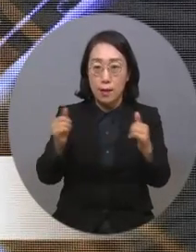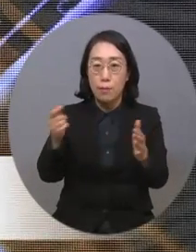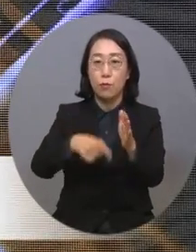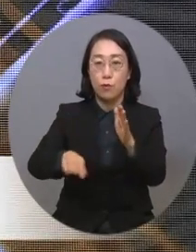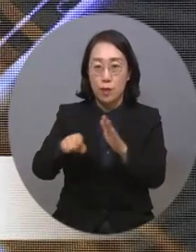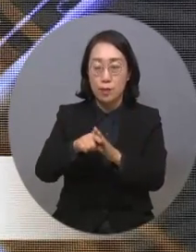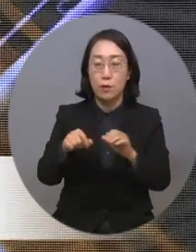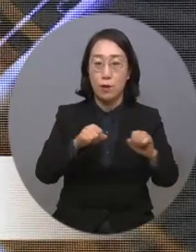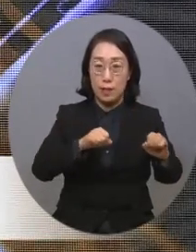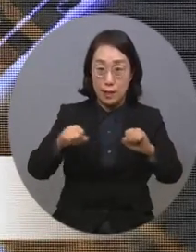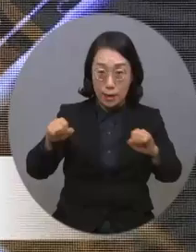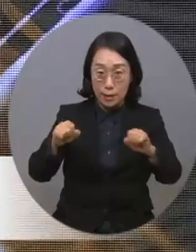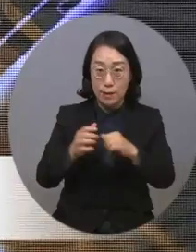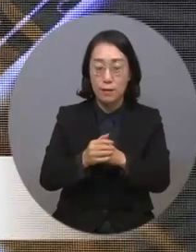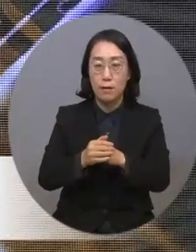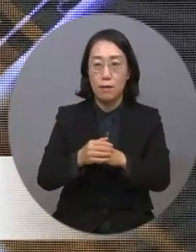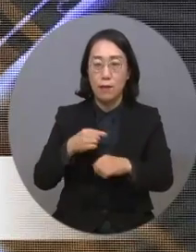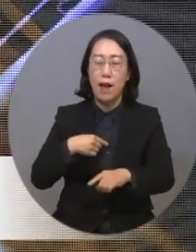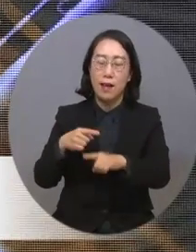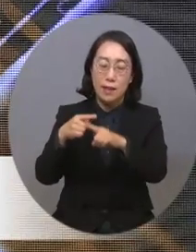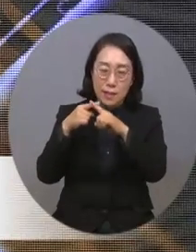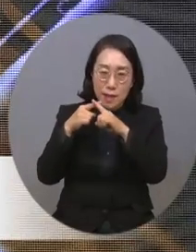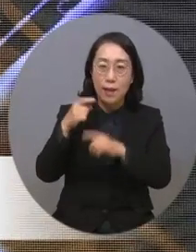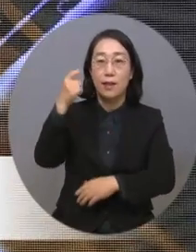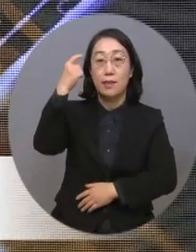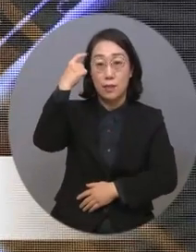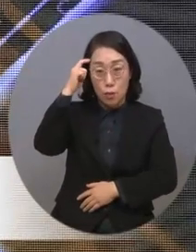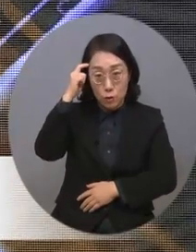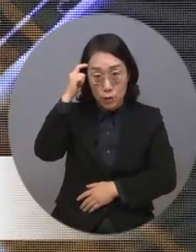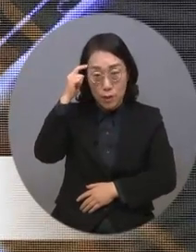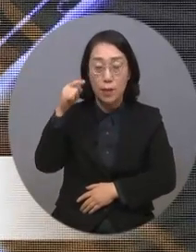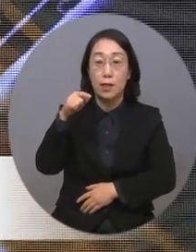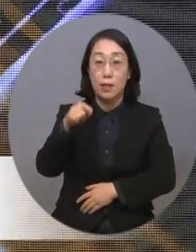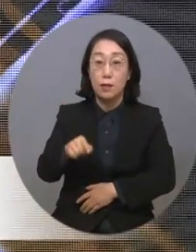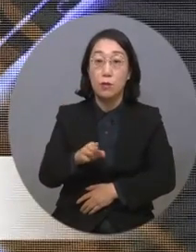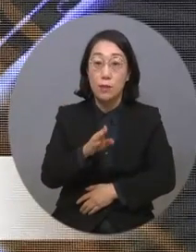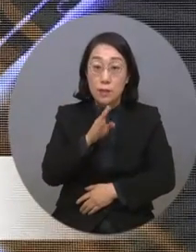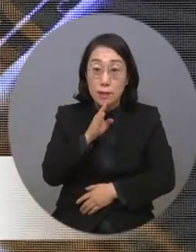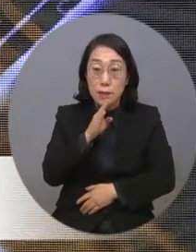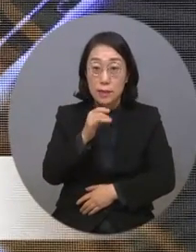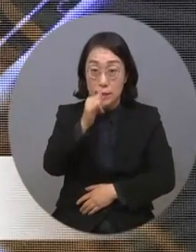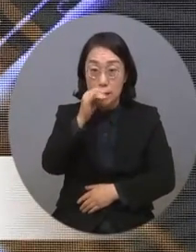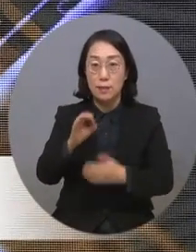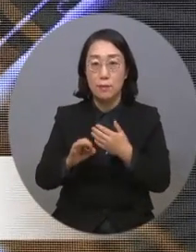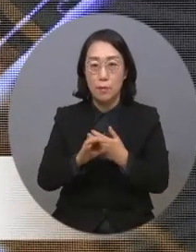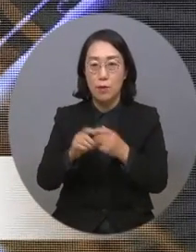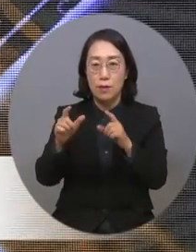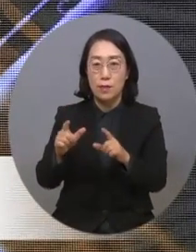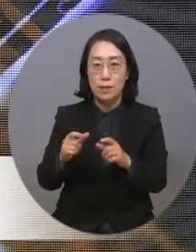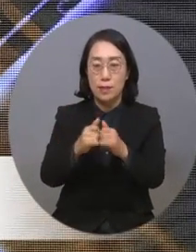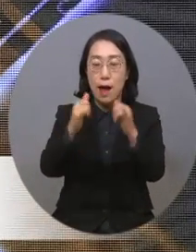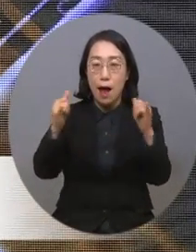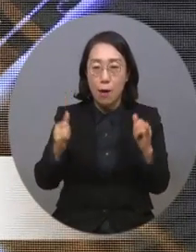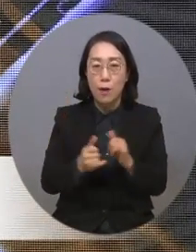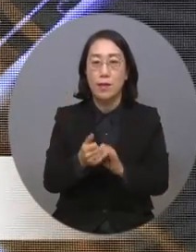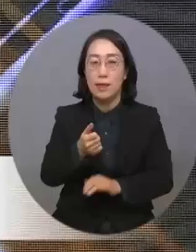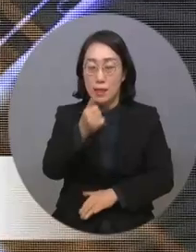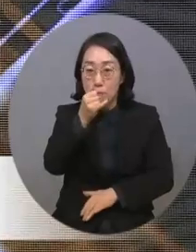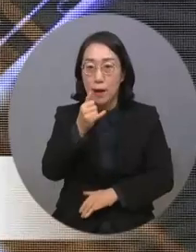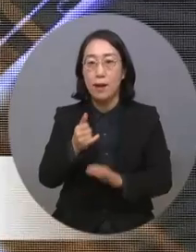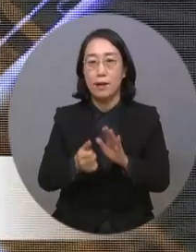일하는, 남을 위하여 나를 희생하는 정신, 그것이 있는 한 인간의 사회는 희망이 있을